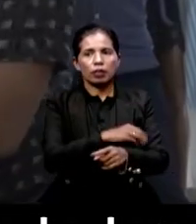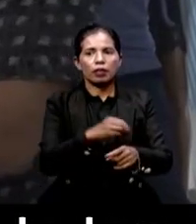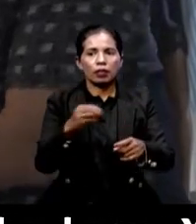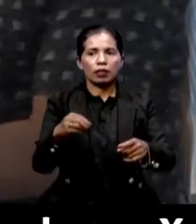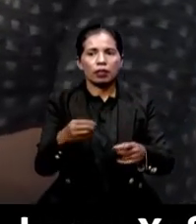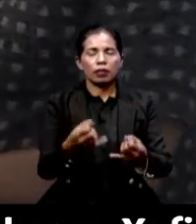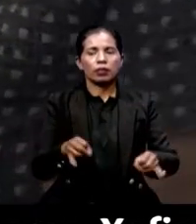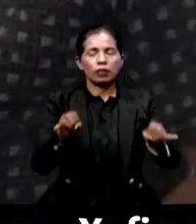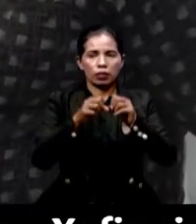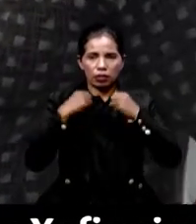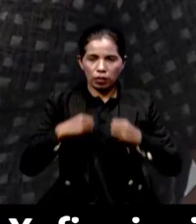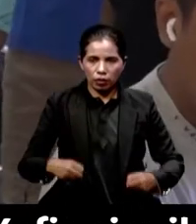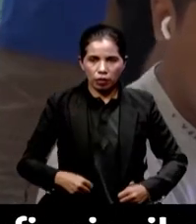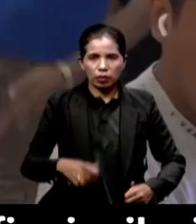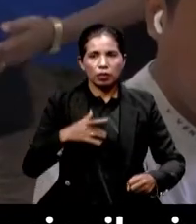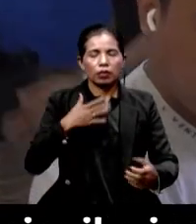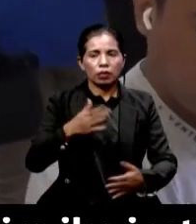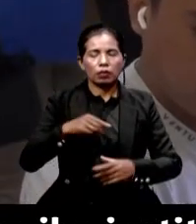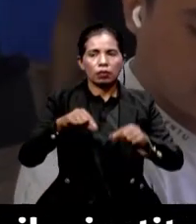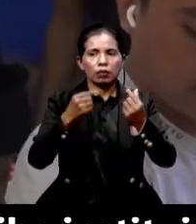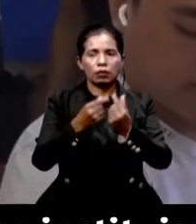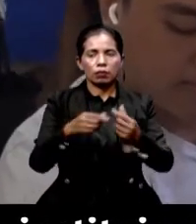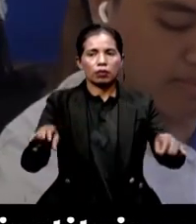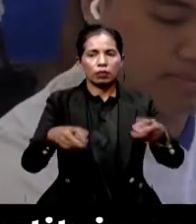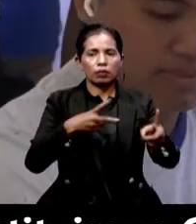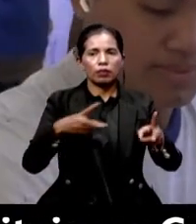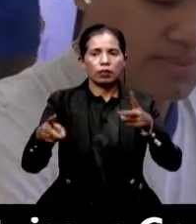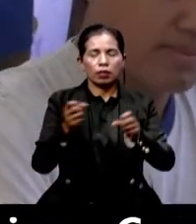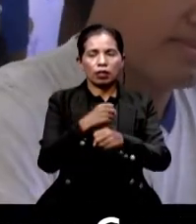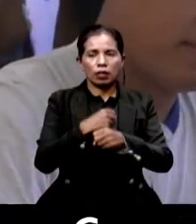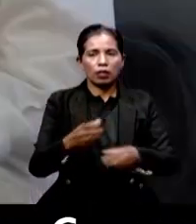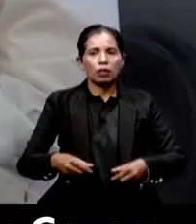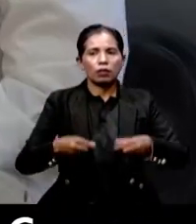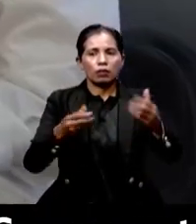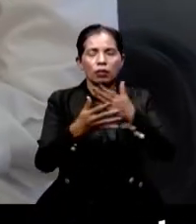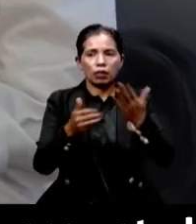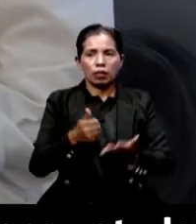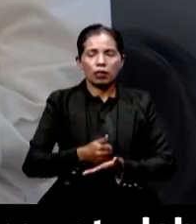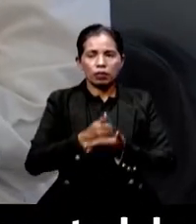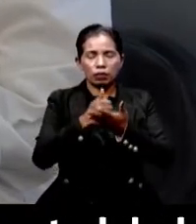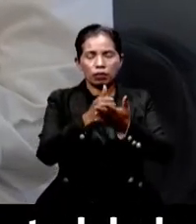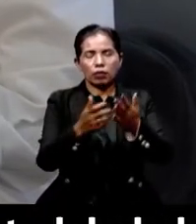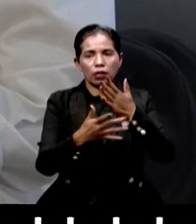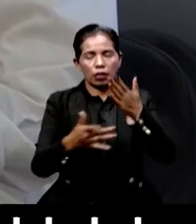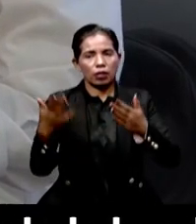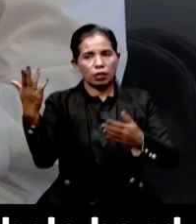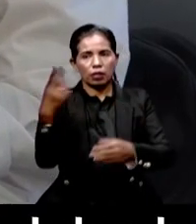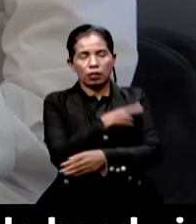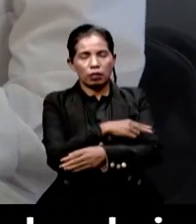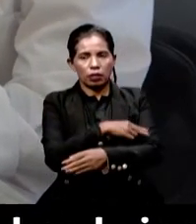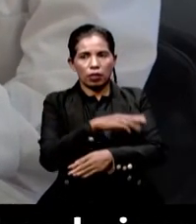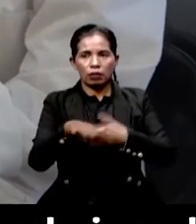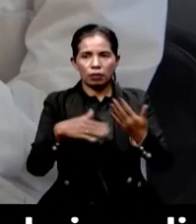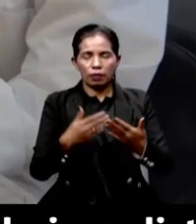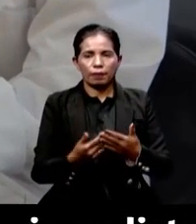fortalecimento institucional Saudi, aprecia ho equipa serviço voluntário nebe halona doação ran, ho de ajuda stok ran nebe menos si hospital sira.